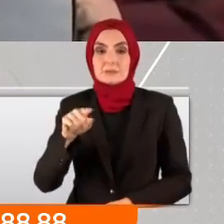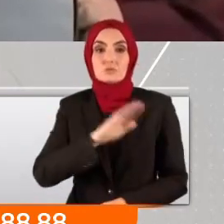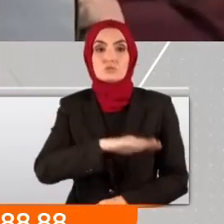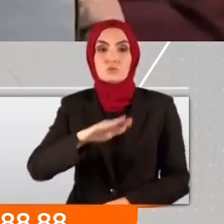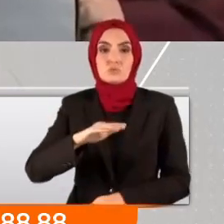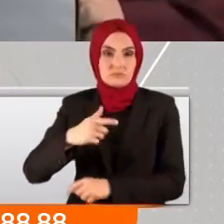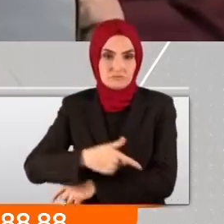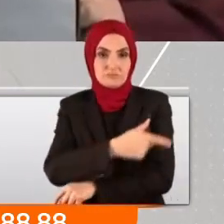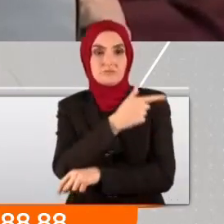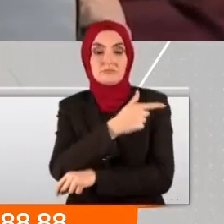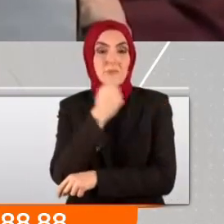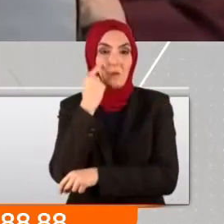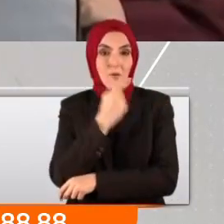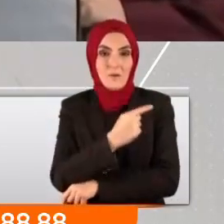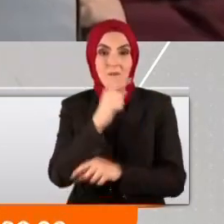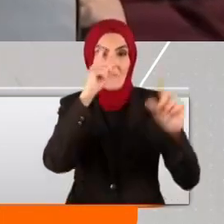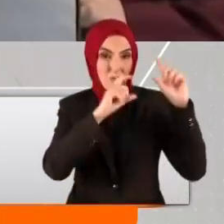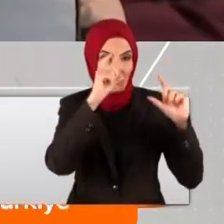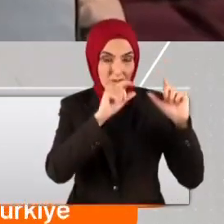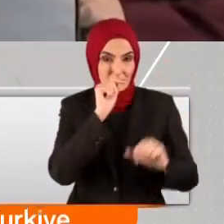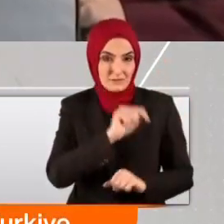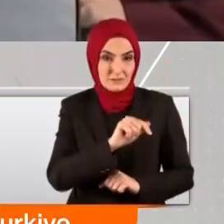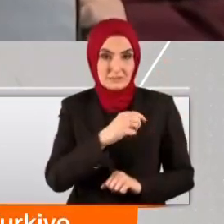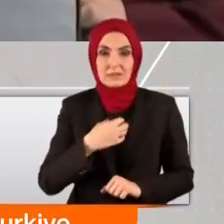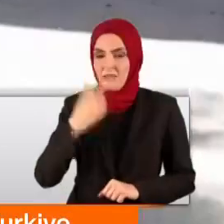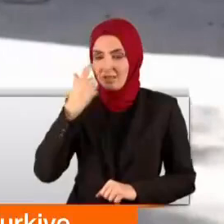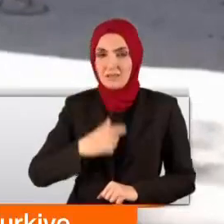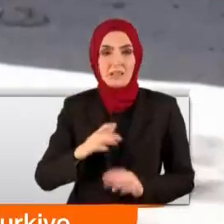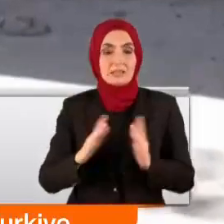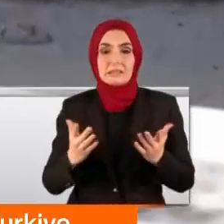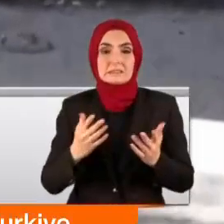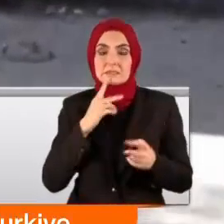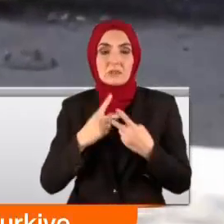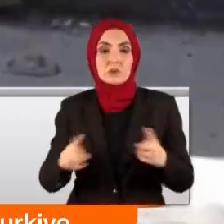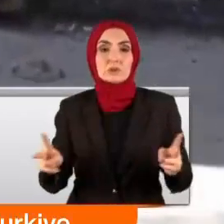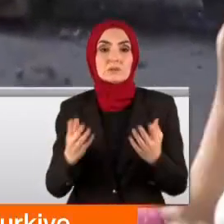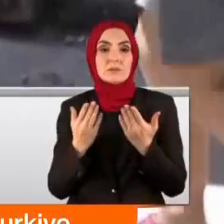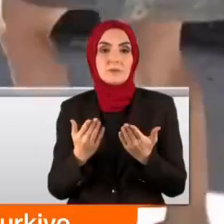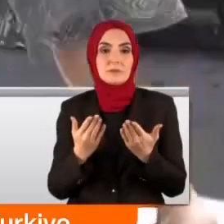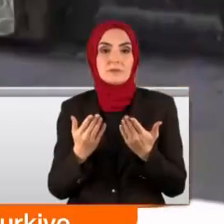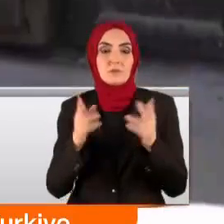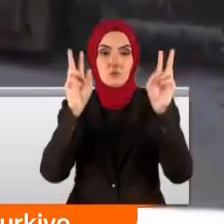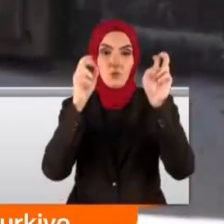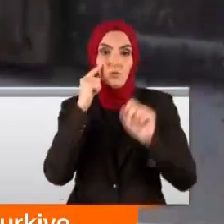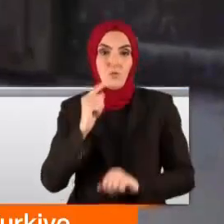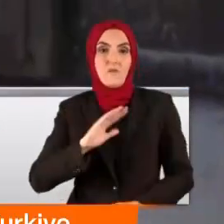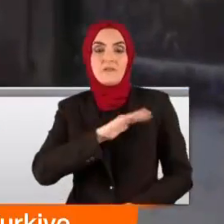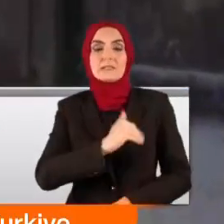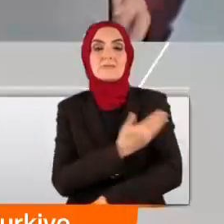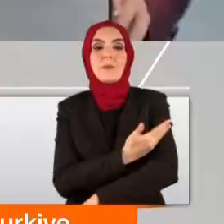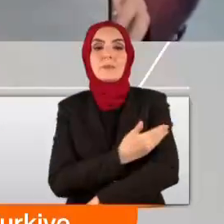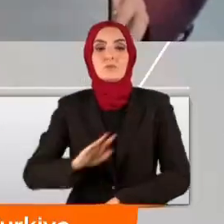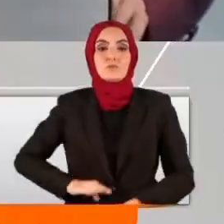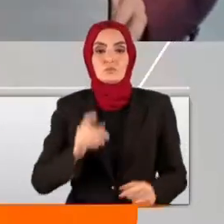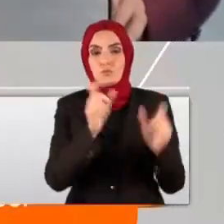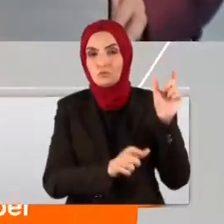fotoğraf karelerini kendine nasıl açıklayabilir? Konu Filistinli çocuklar olunca gözyaşlarına hakim olamadı.